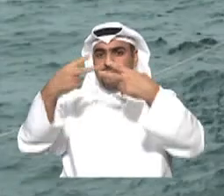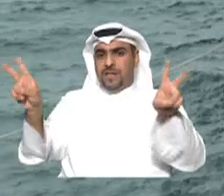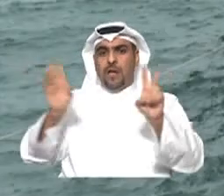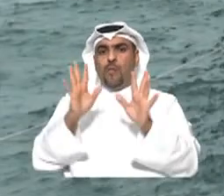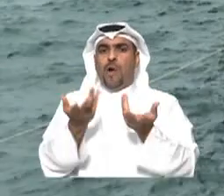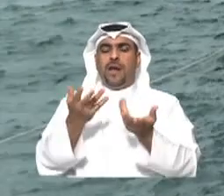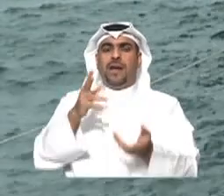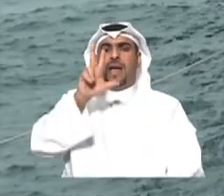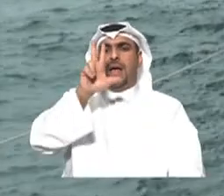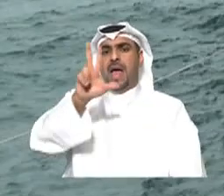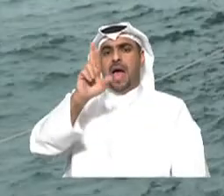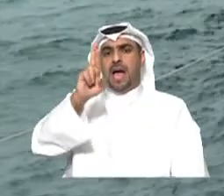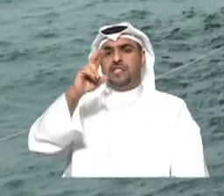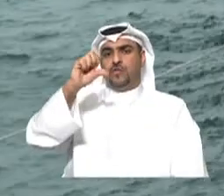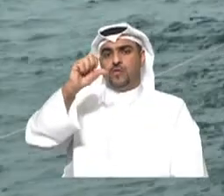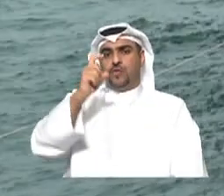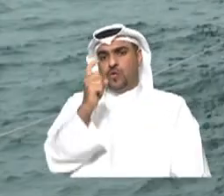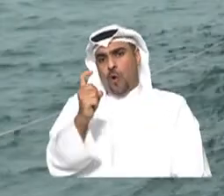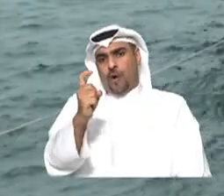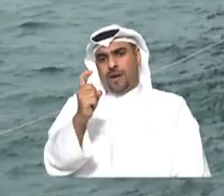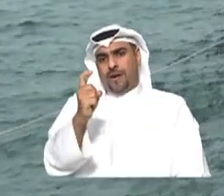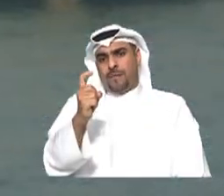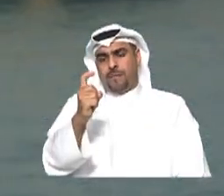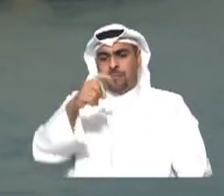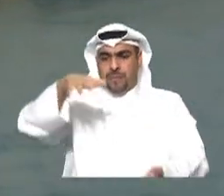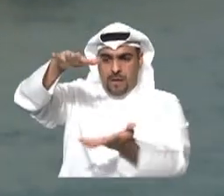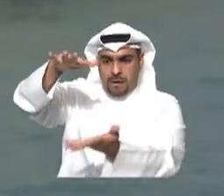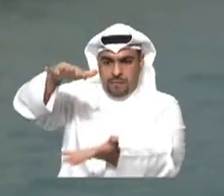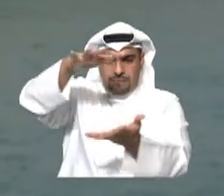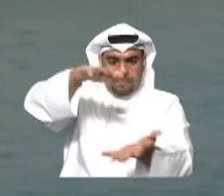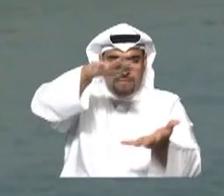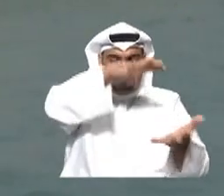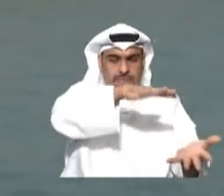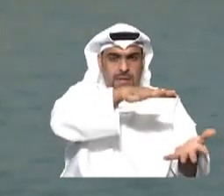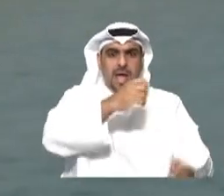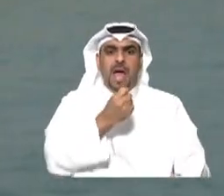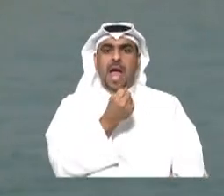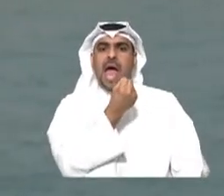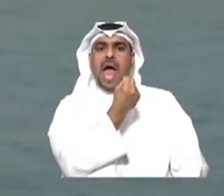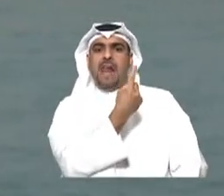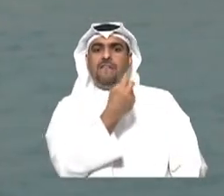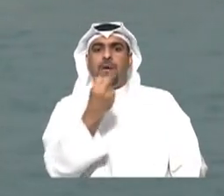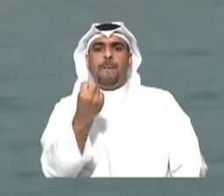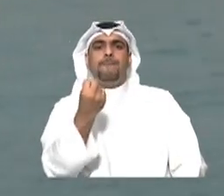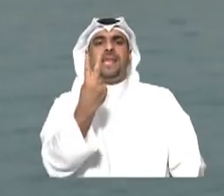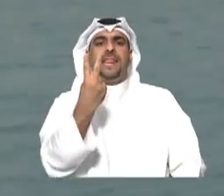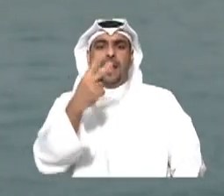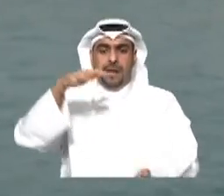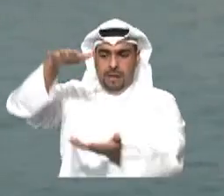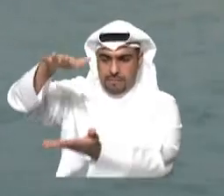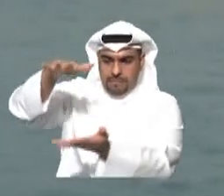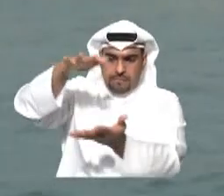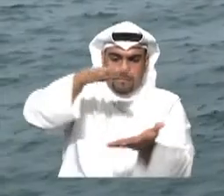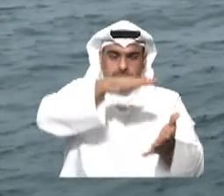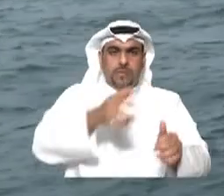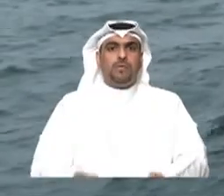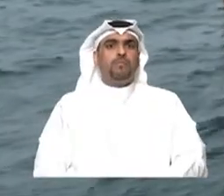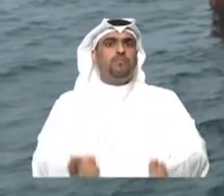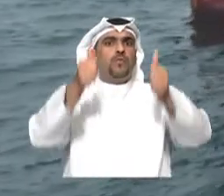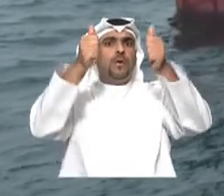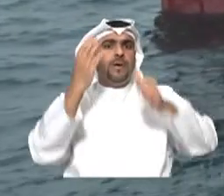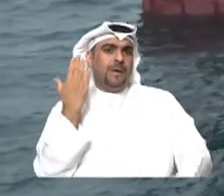قدرها 205 ألف برل. انطلاق عمليات التصدير تعتبره شركة كيبك إنجاز